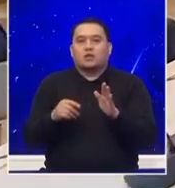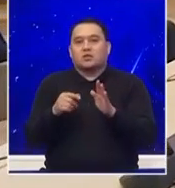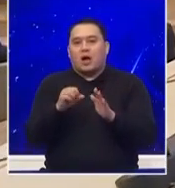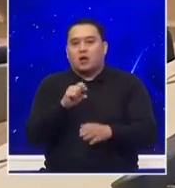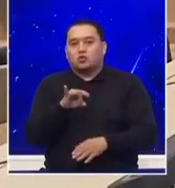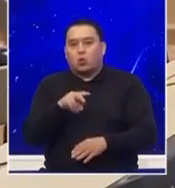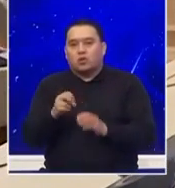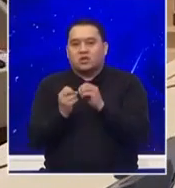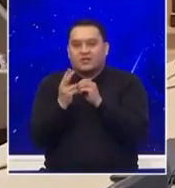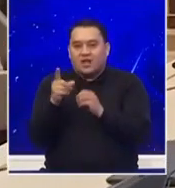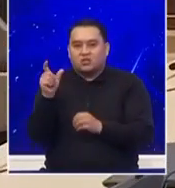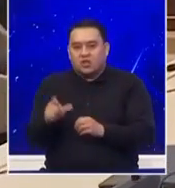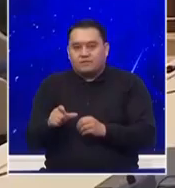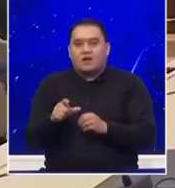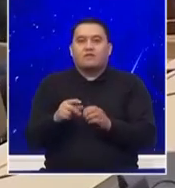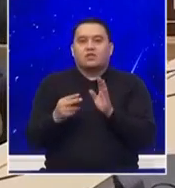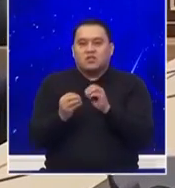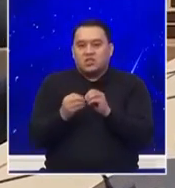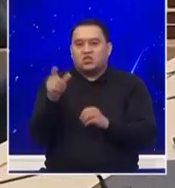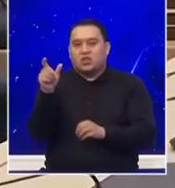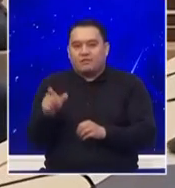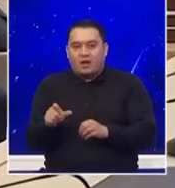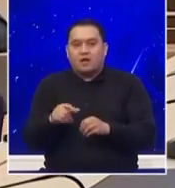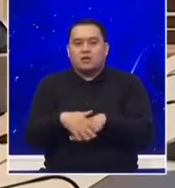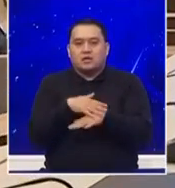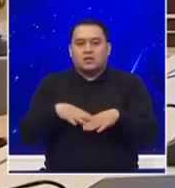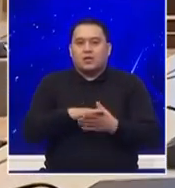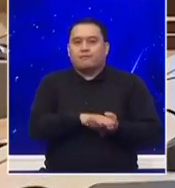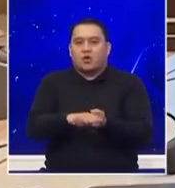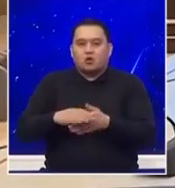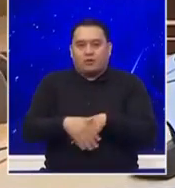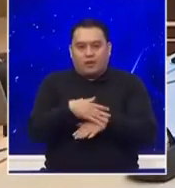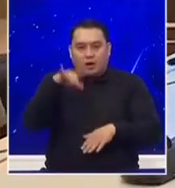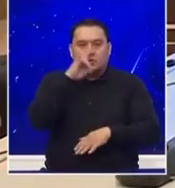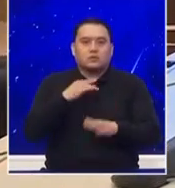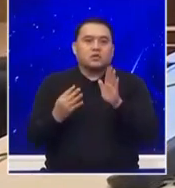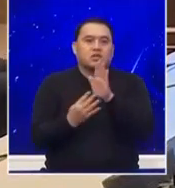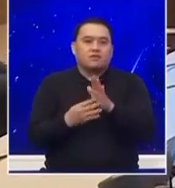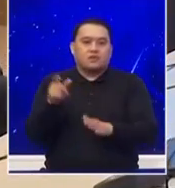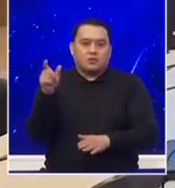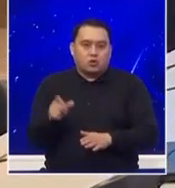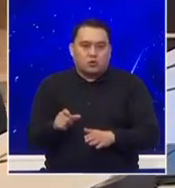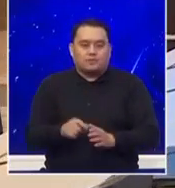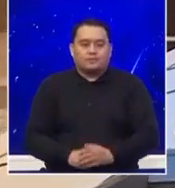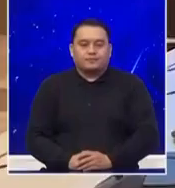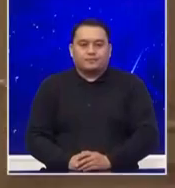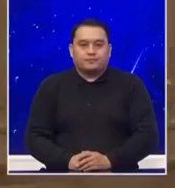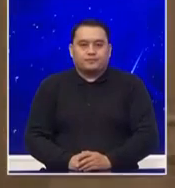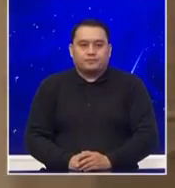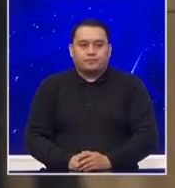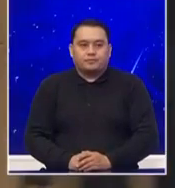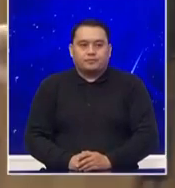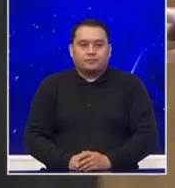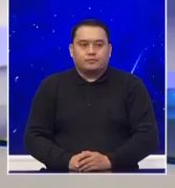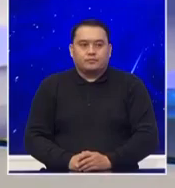Казахстана Ак-Жол 12, Народной партии Казахстана 10, избранных Ассамблеей народа Казахстана 9 депутатов.